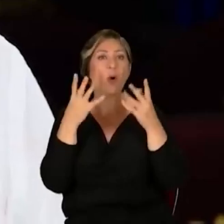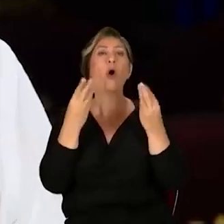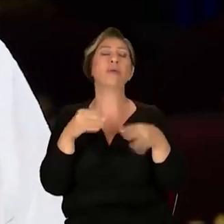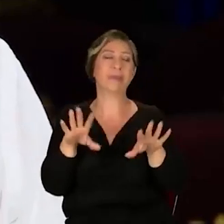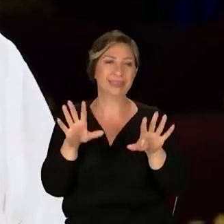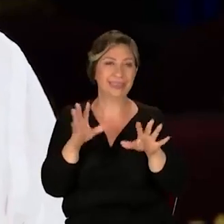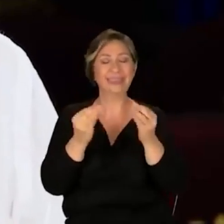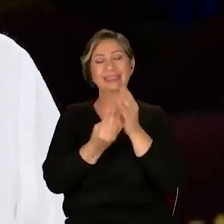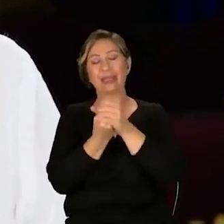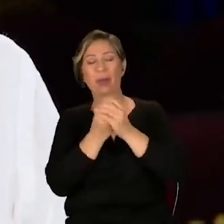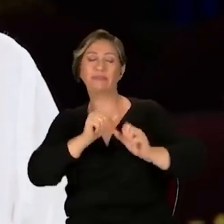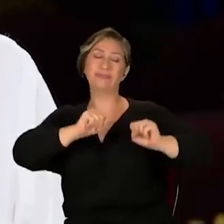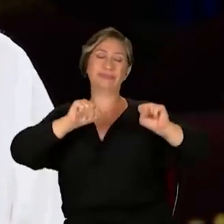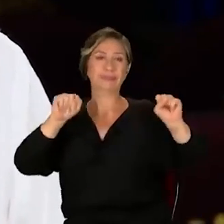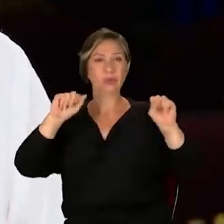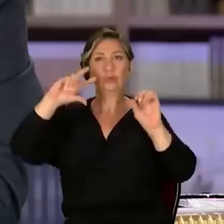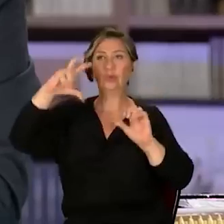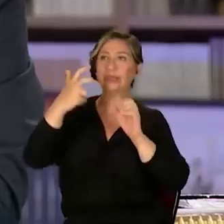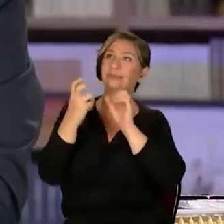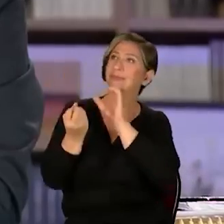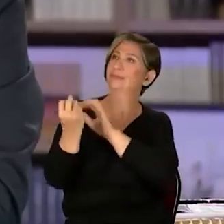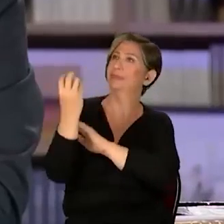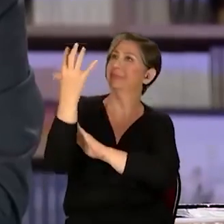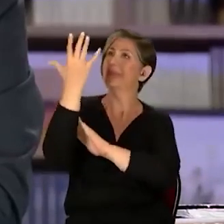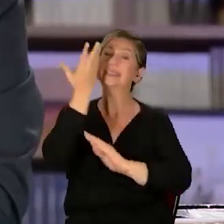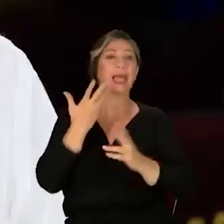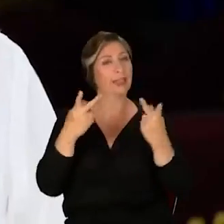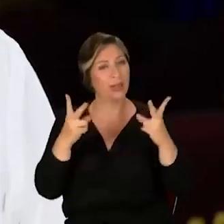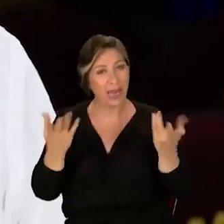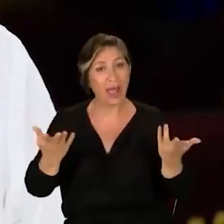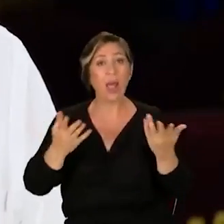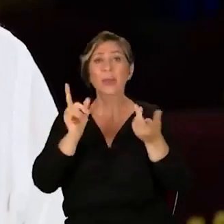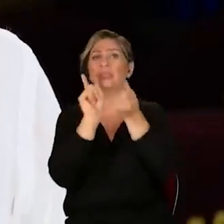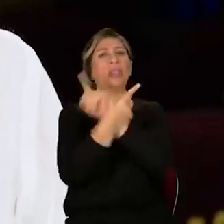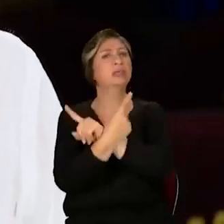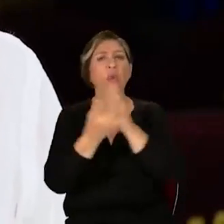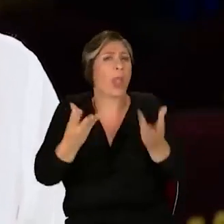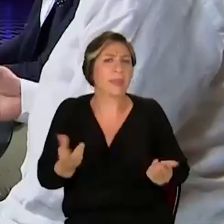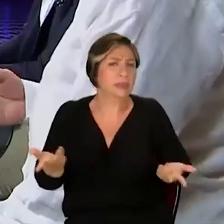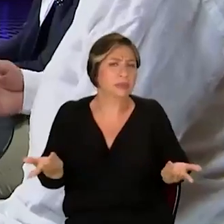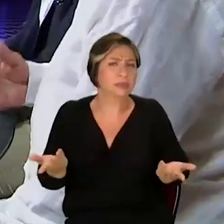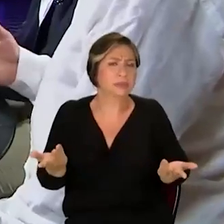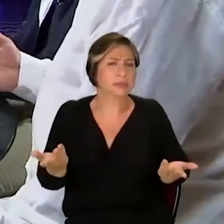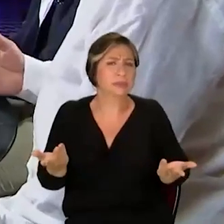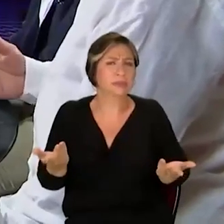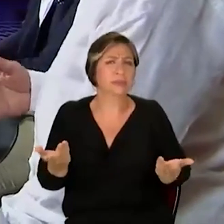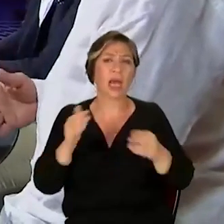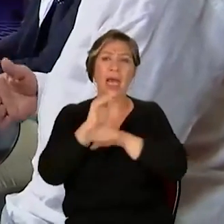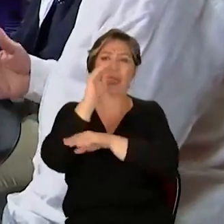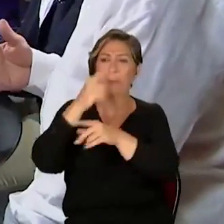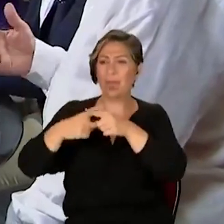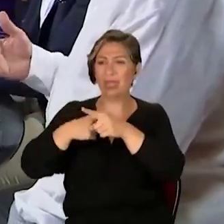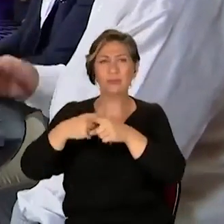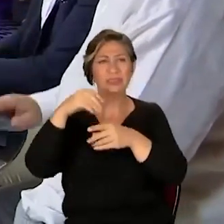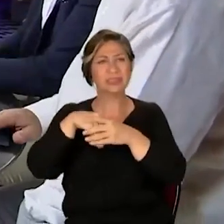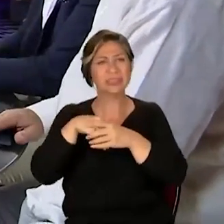olmaz. Sabahleyin kalkıp güneşin doğuşunu birlikte seyredebilirler. Ama tersi de olabilir. Yani belki biraz, hayatı paylaşmak biraz,